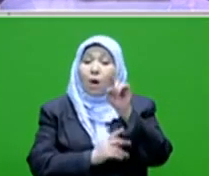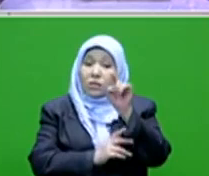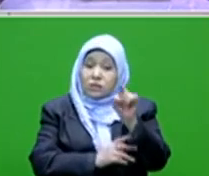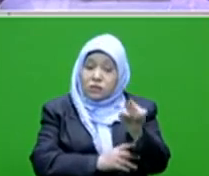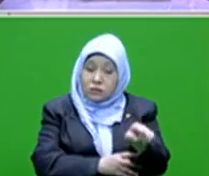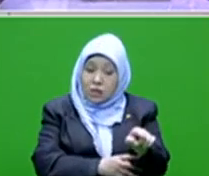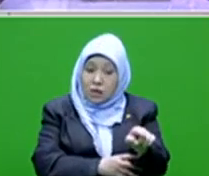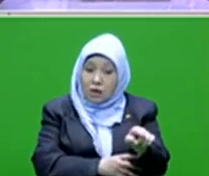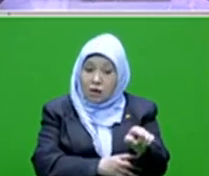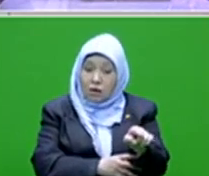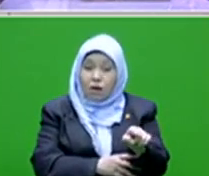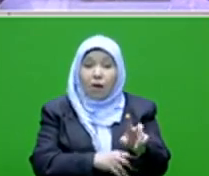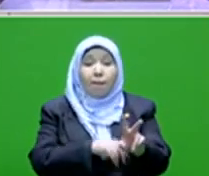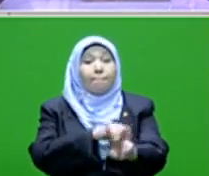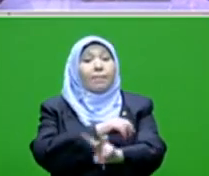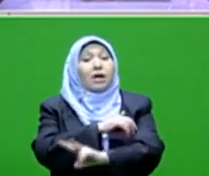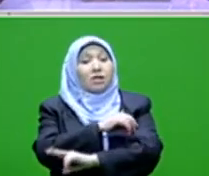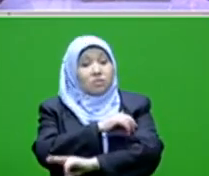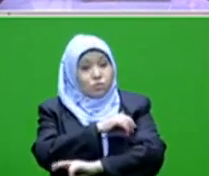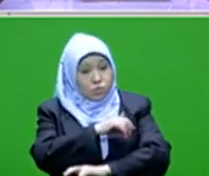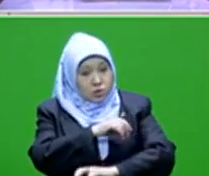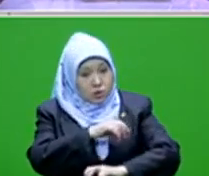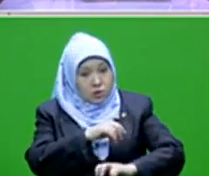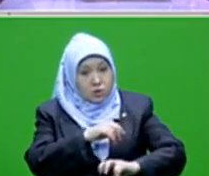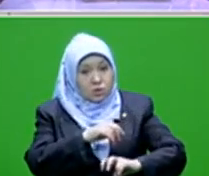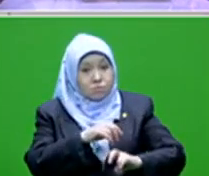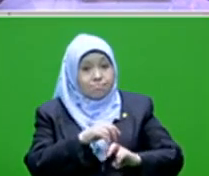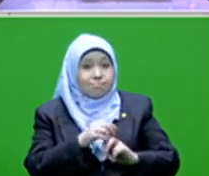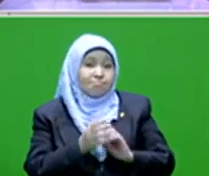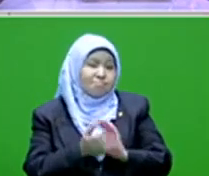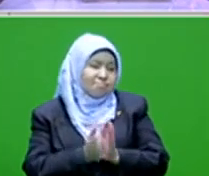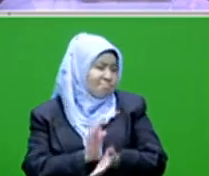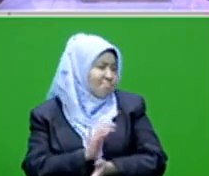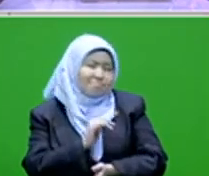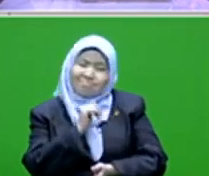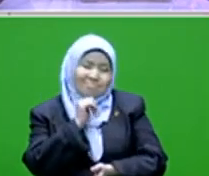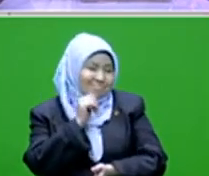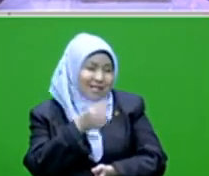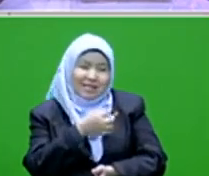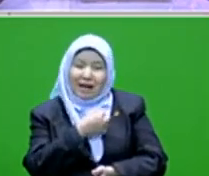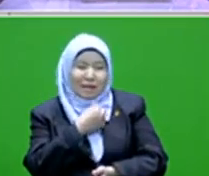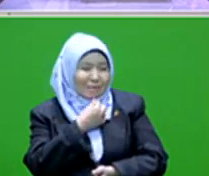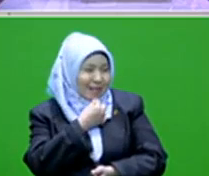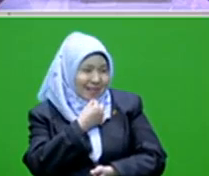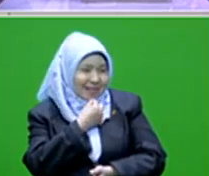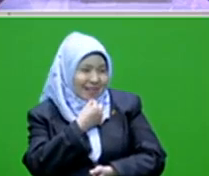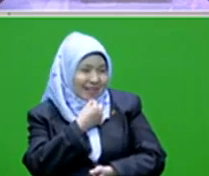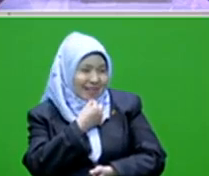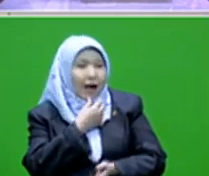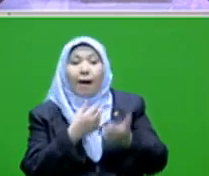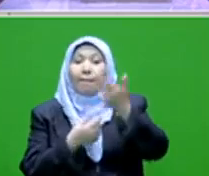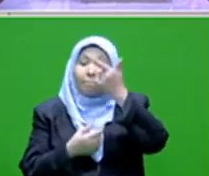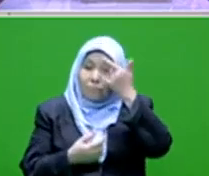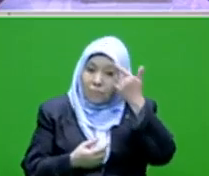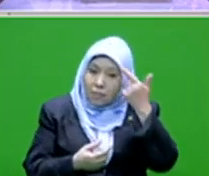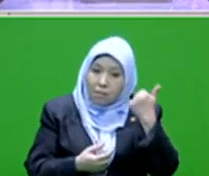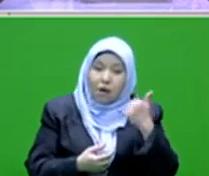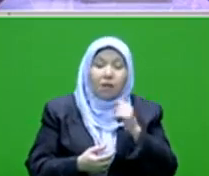يسرق فقد سرق أخ له